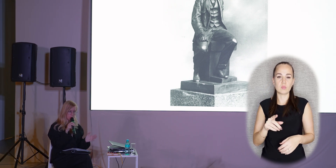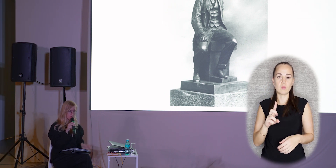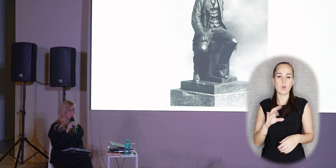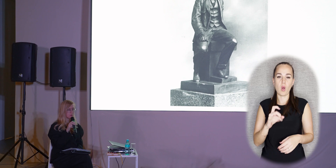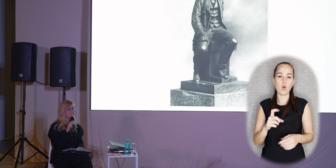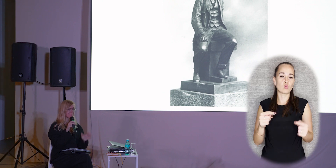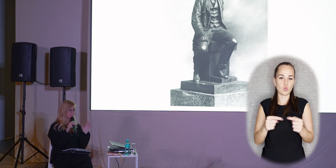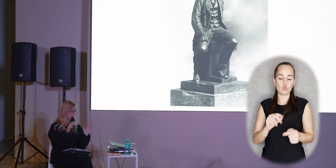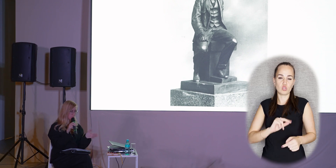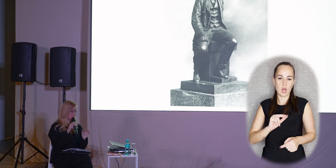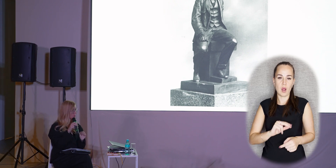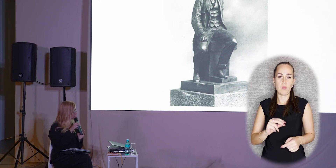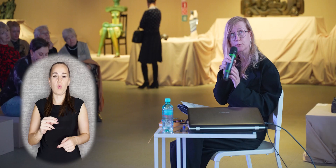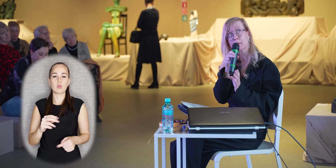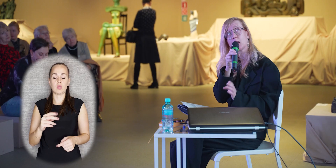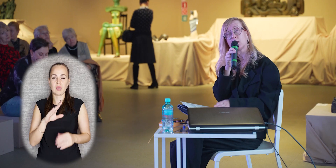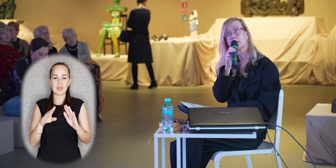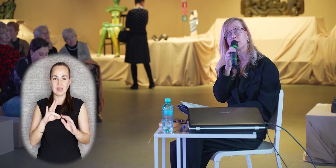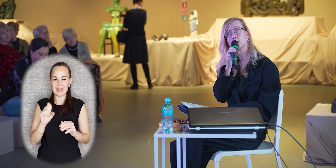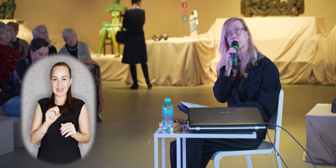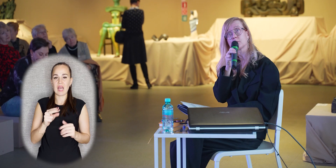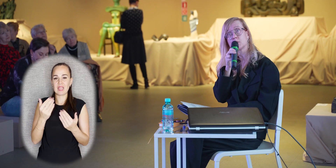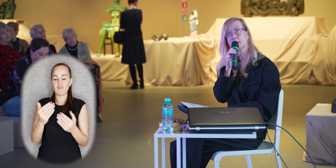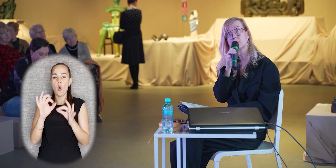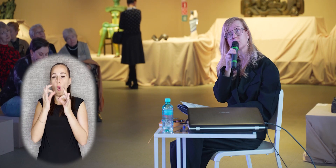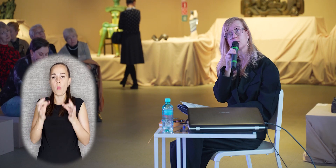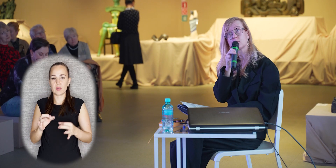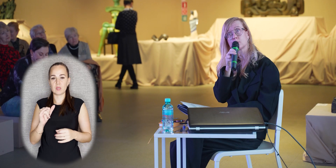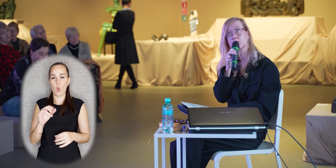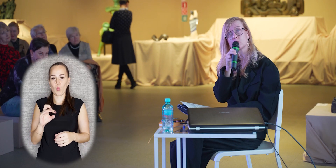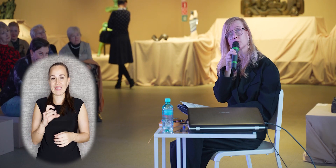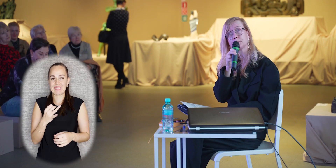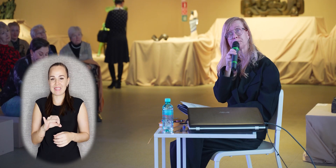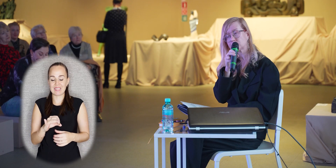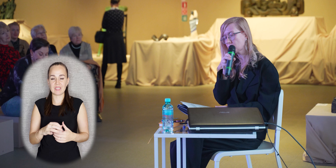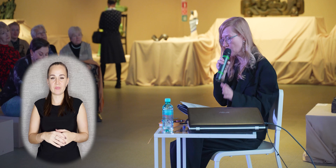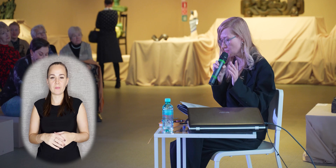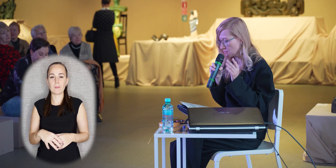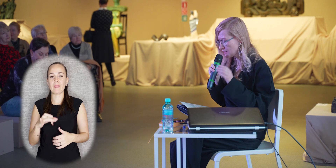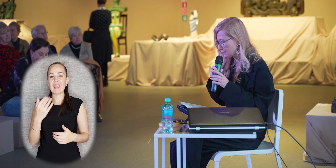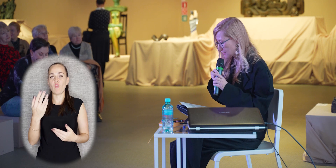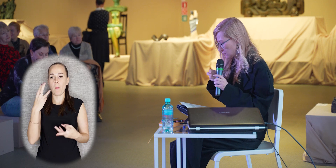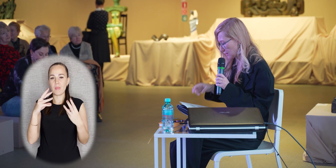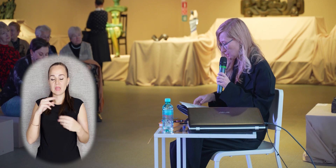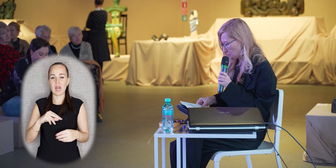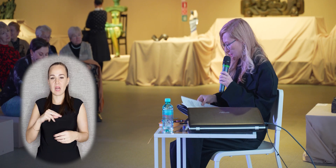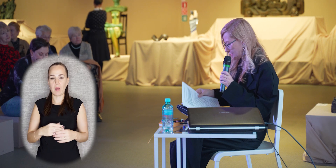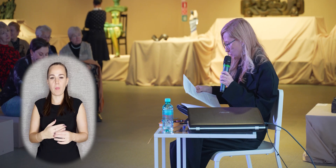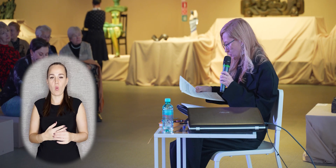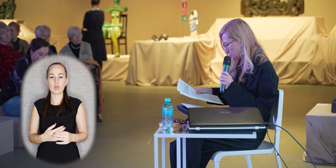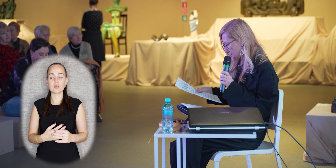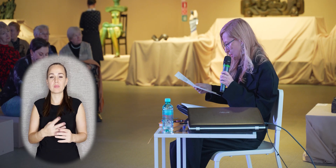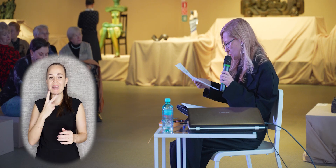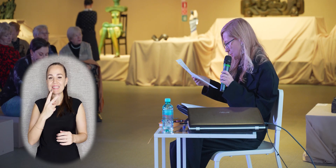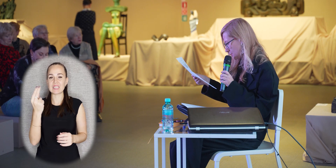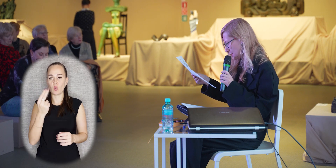блох точно работал над образом Урицкого, и что точно есть такая модель